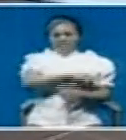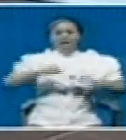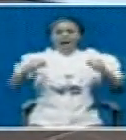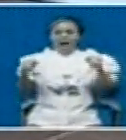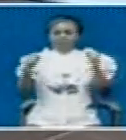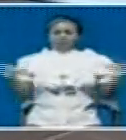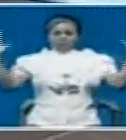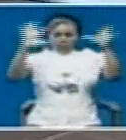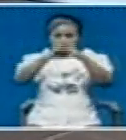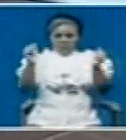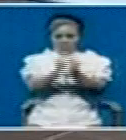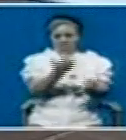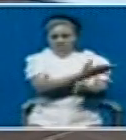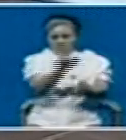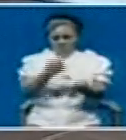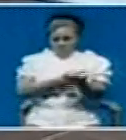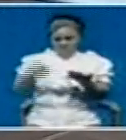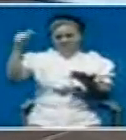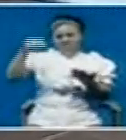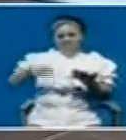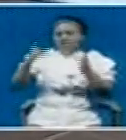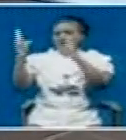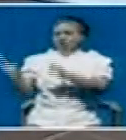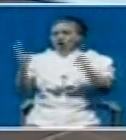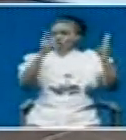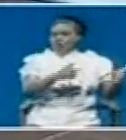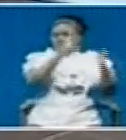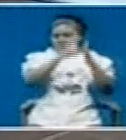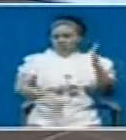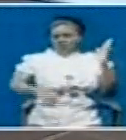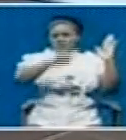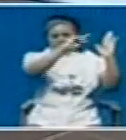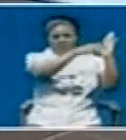yangu kuweza kuungana nawe wiki hii. Kama ilivyoada, tuanze na kidokezo.